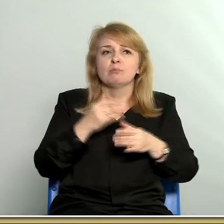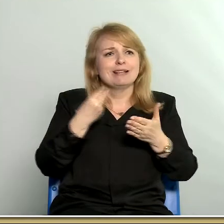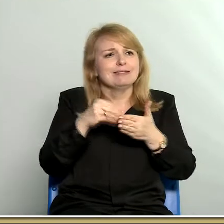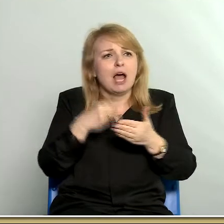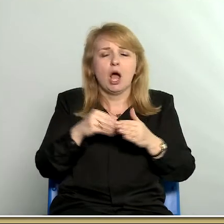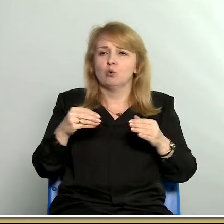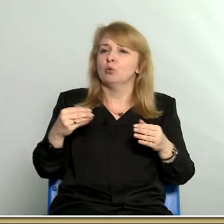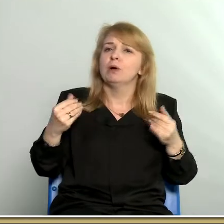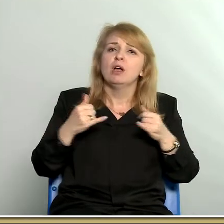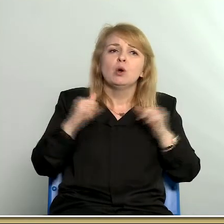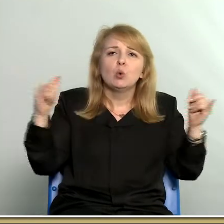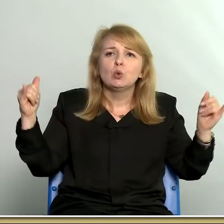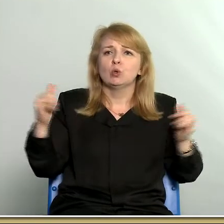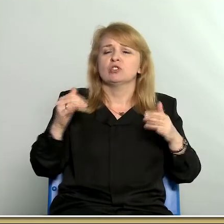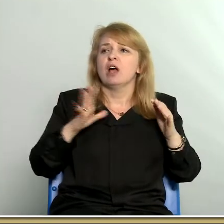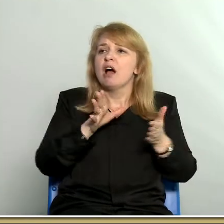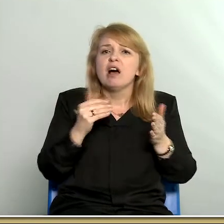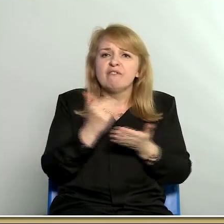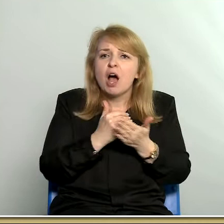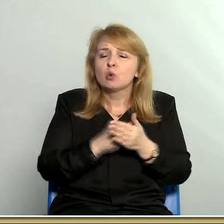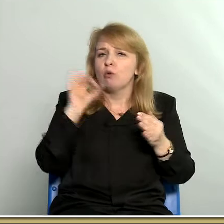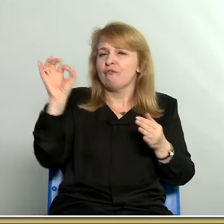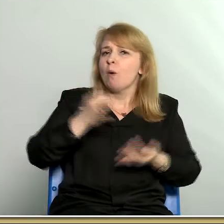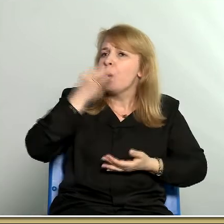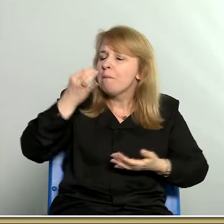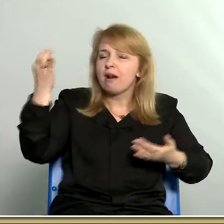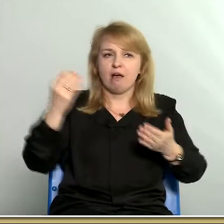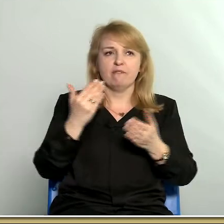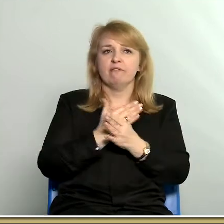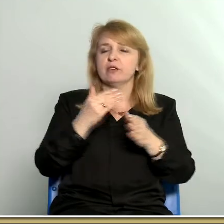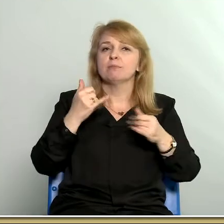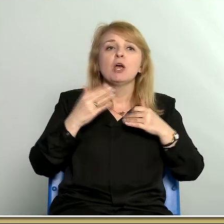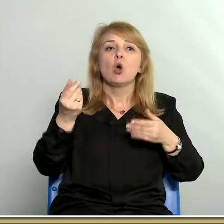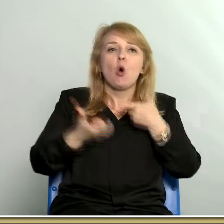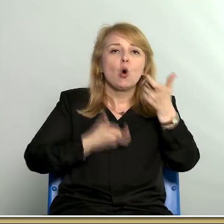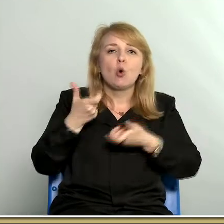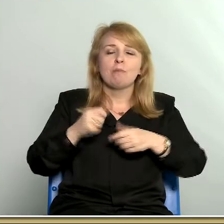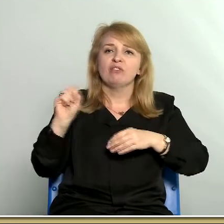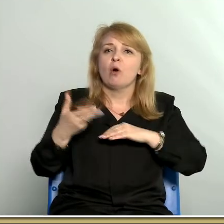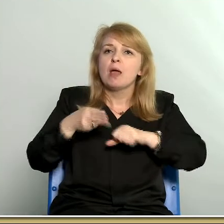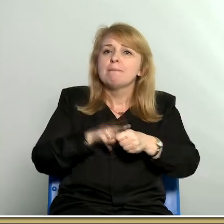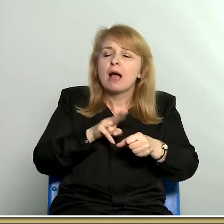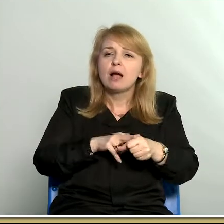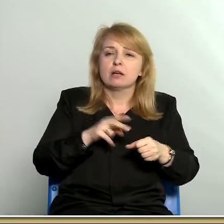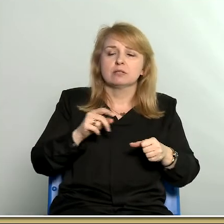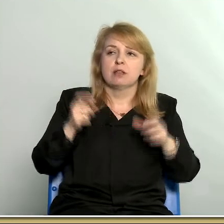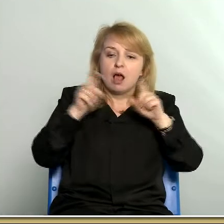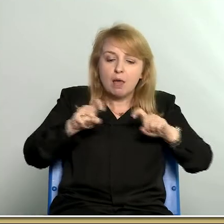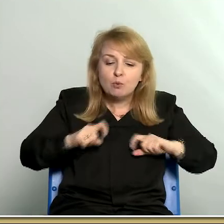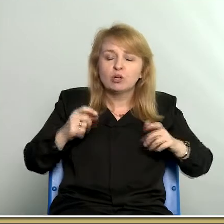istniejących, dostosowanie ich do warunków przedsiębiorstwa, czy także tworzenie zapleczy laboratoriów u przedsiębiorców.